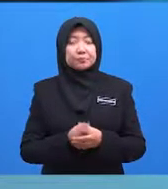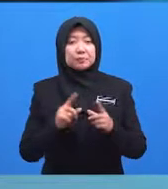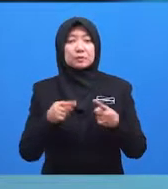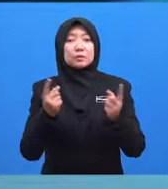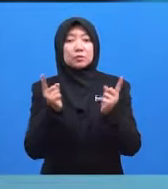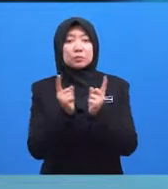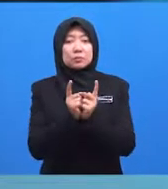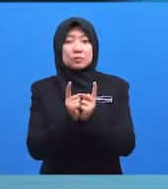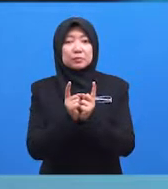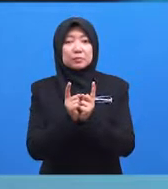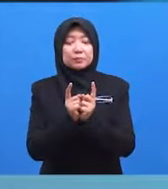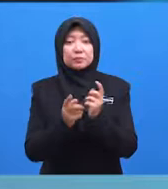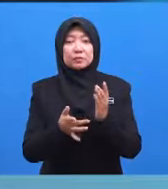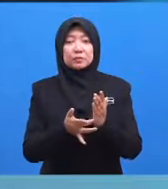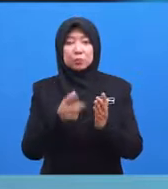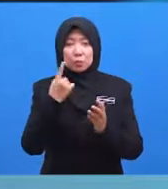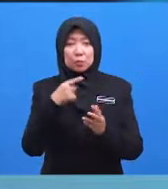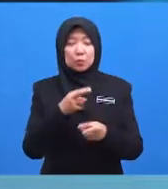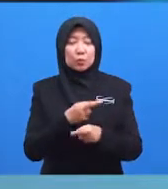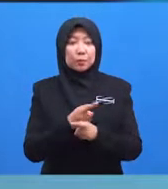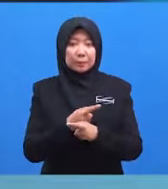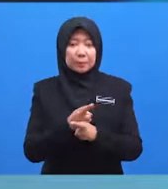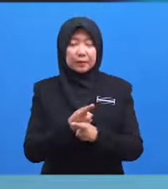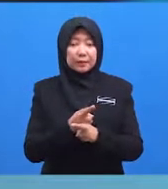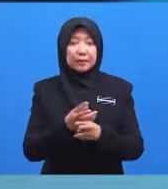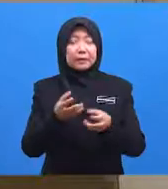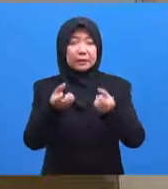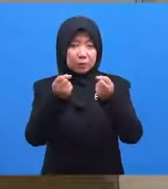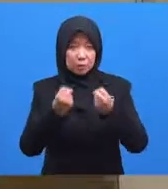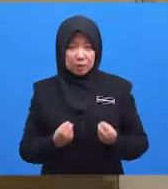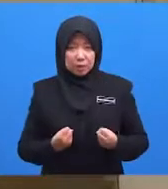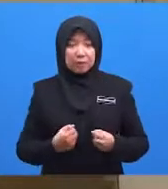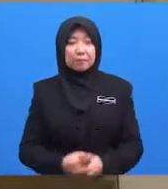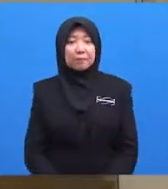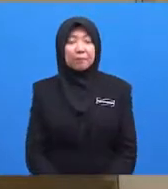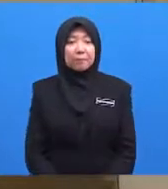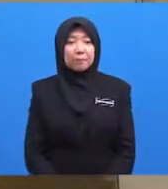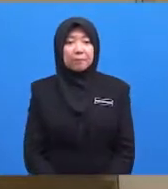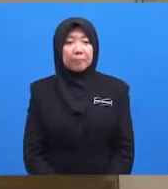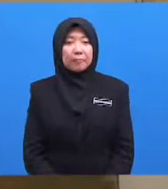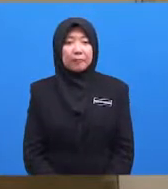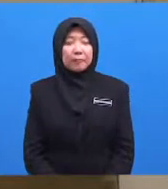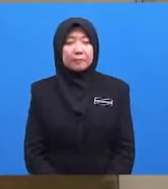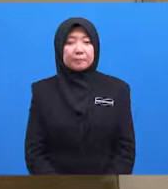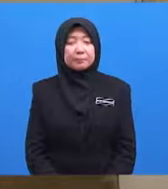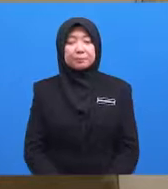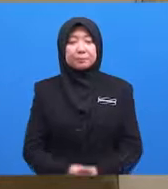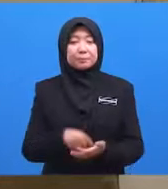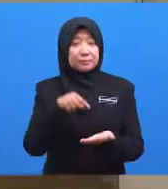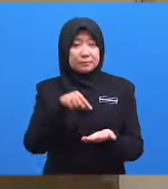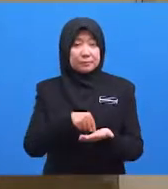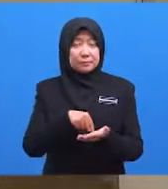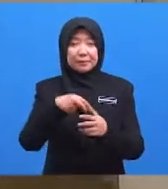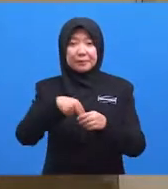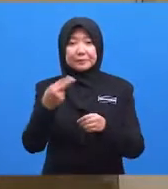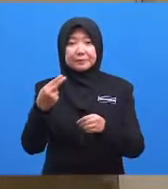khidmat juruteknik untuk memperbaiki ketuhar. Baiklah murid-murid. Inilah hasil ayam yang